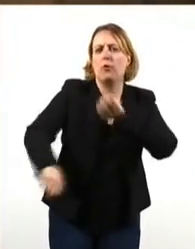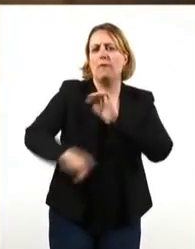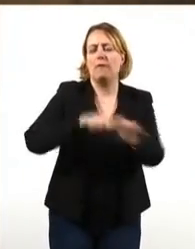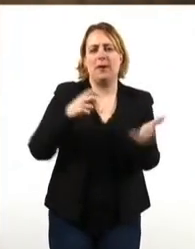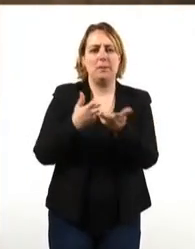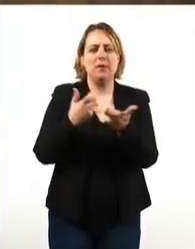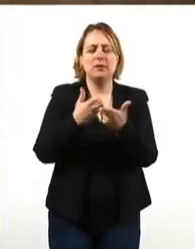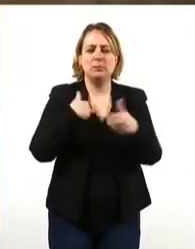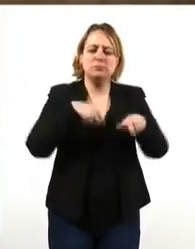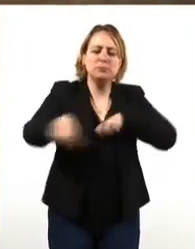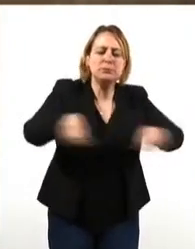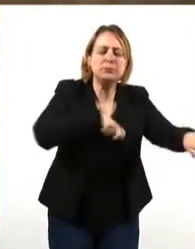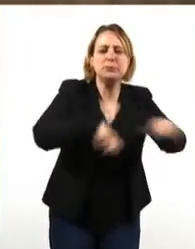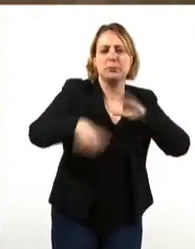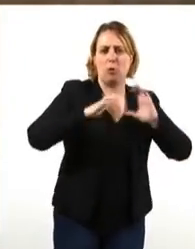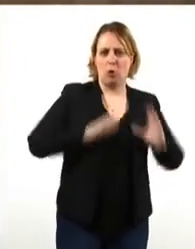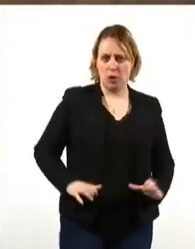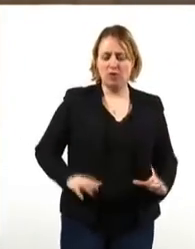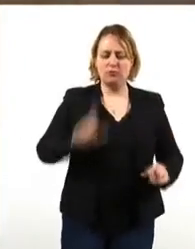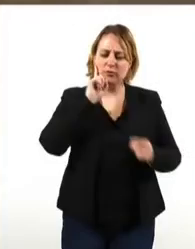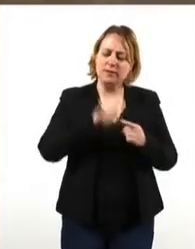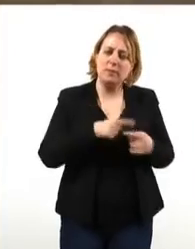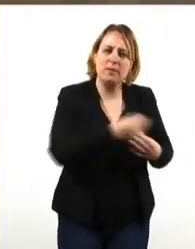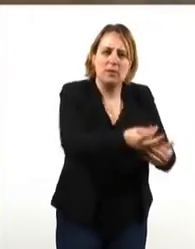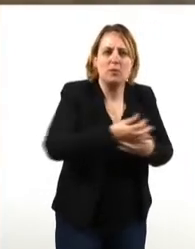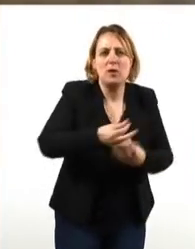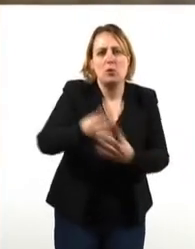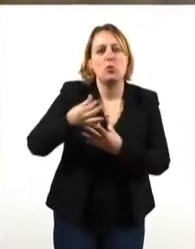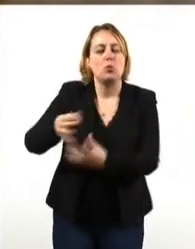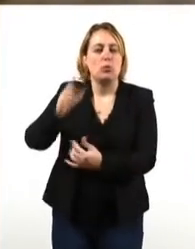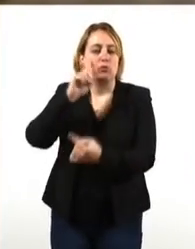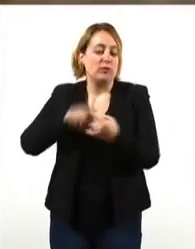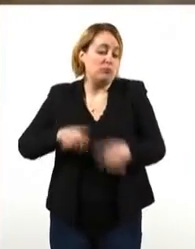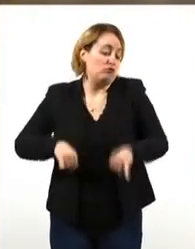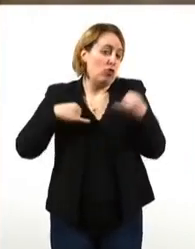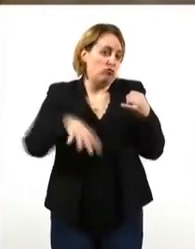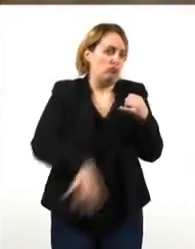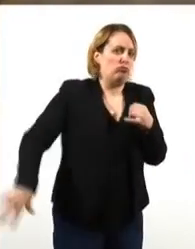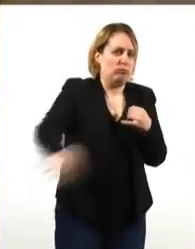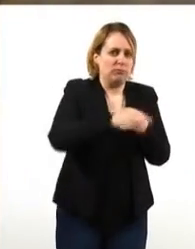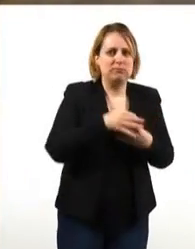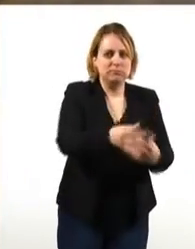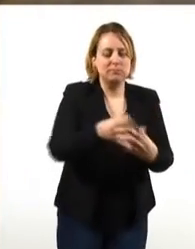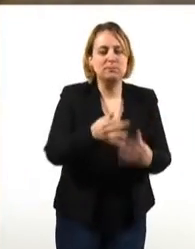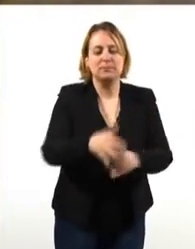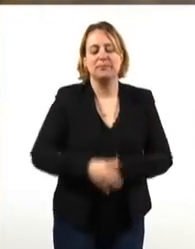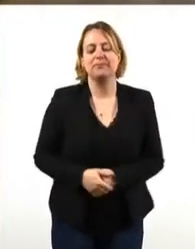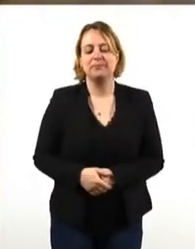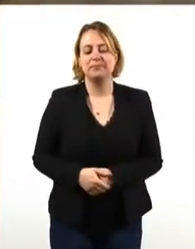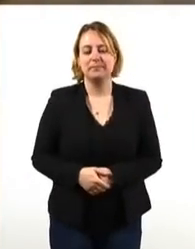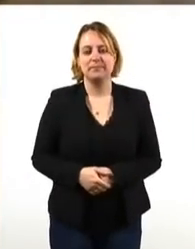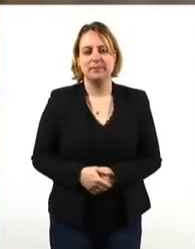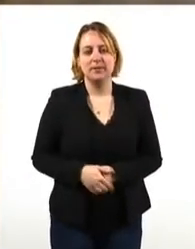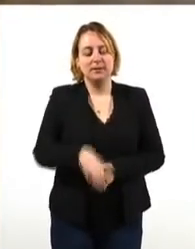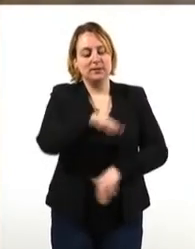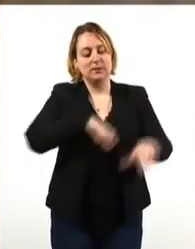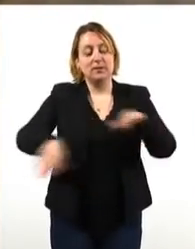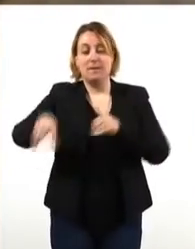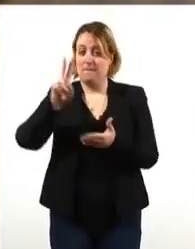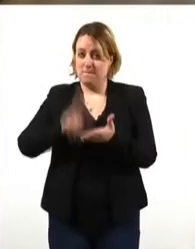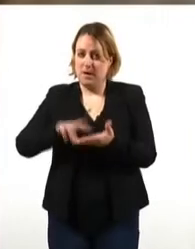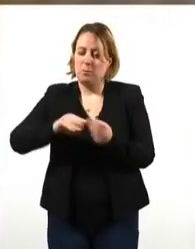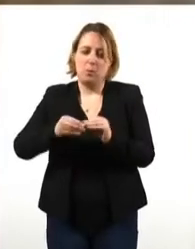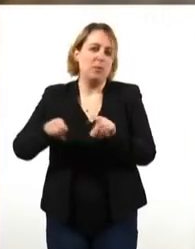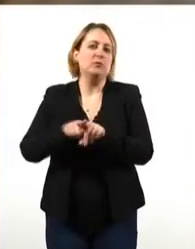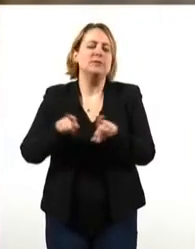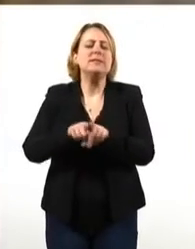rendre dans les collèges pour sensibiliser vraiment les jeunes là-dessus. Et il y a un vrai problème aussi qui est revenu parce qu'hier, j'ai un